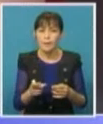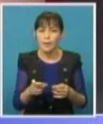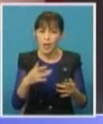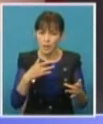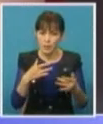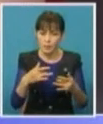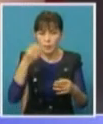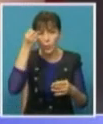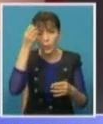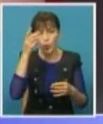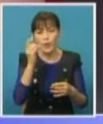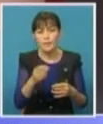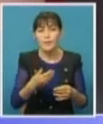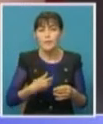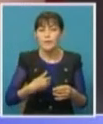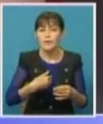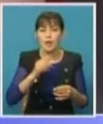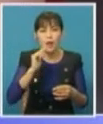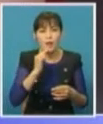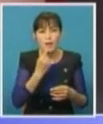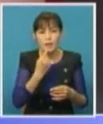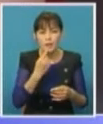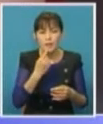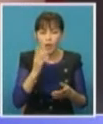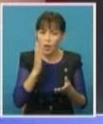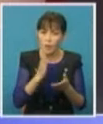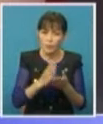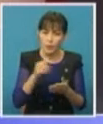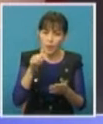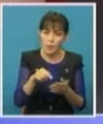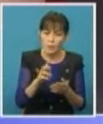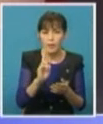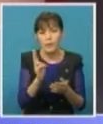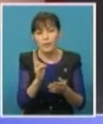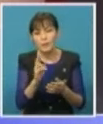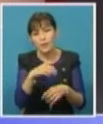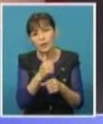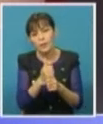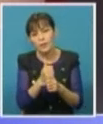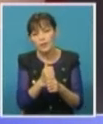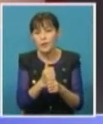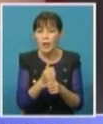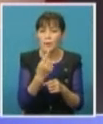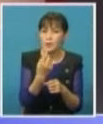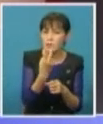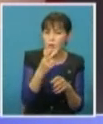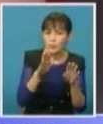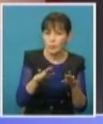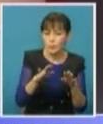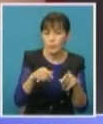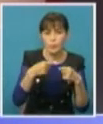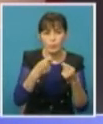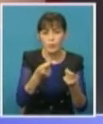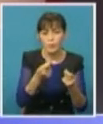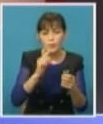сазгеріміз. Сондықтан да бізге оңай болған жоқ. Мынан қазір бірінші орын бас жүлдені бөліске